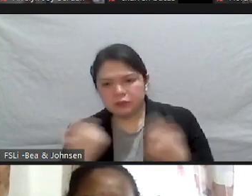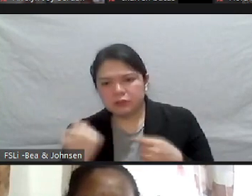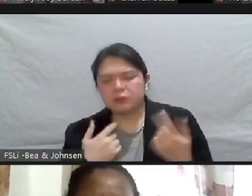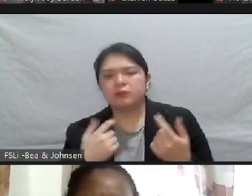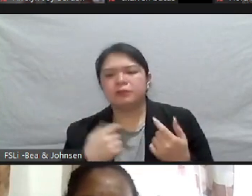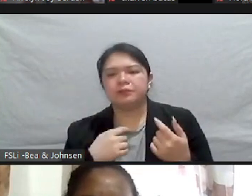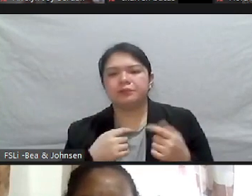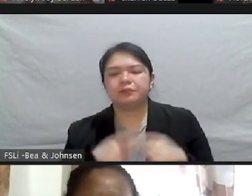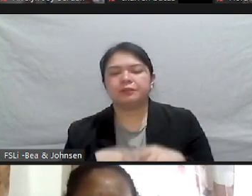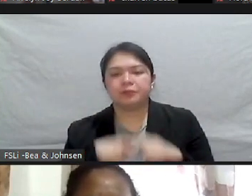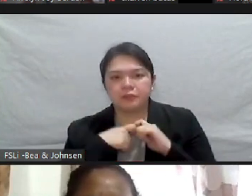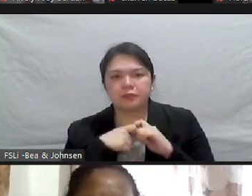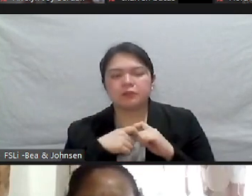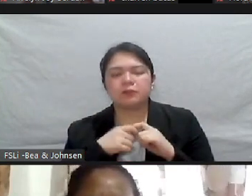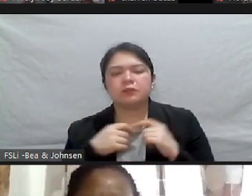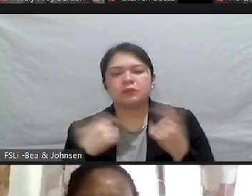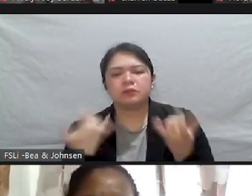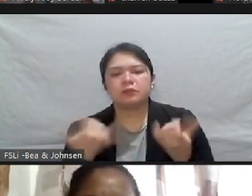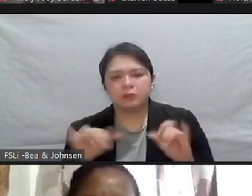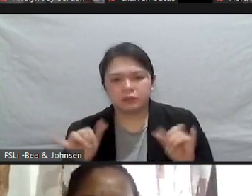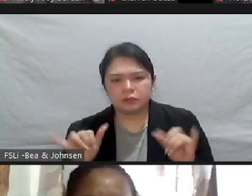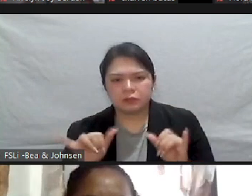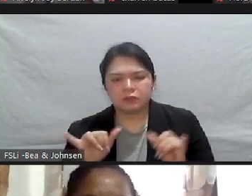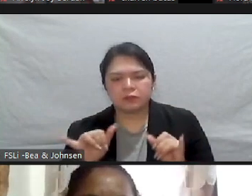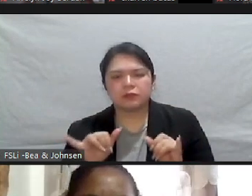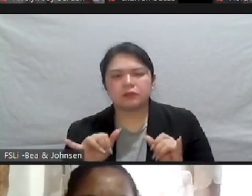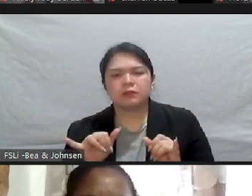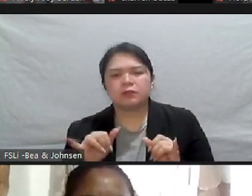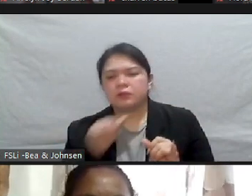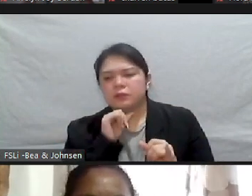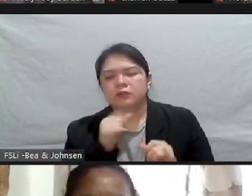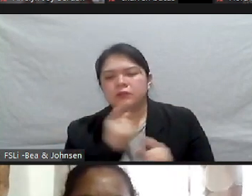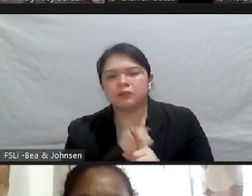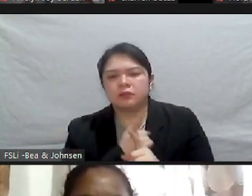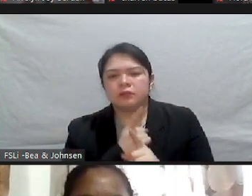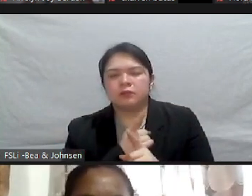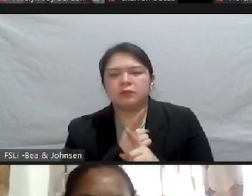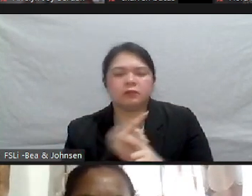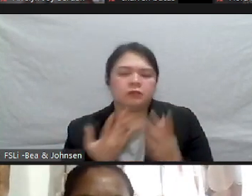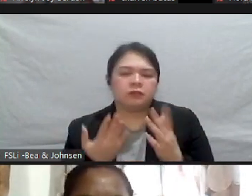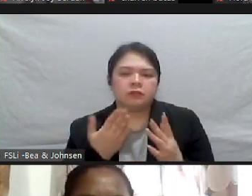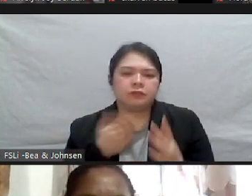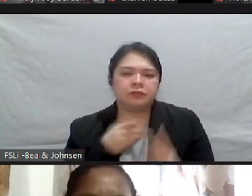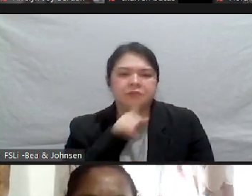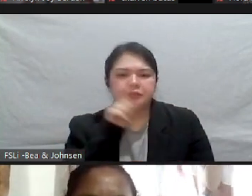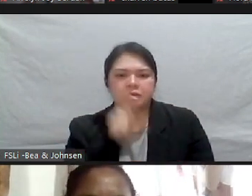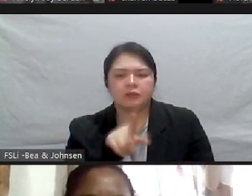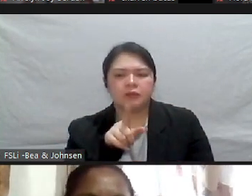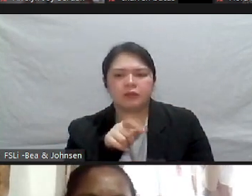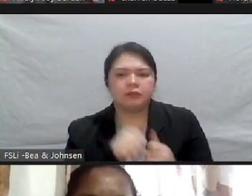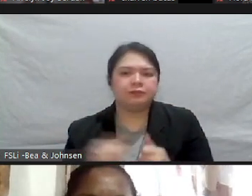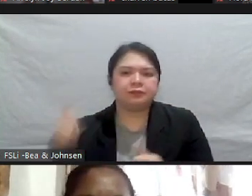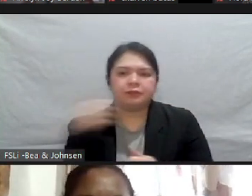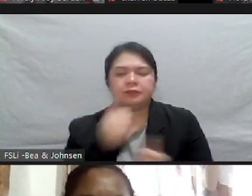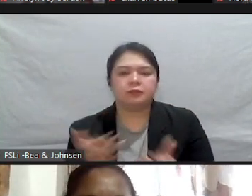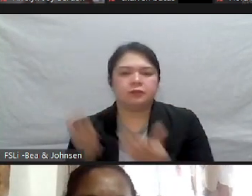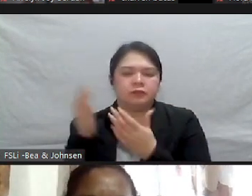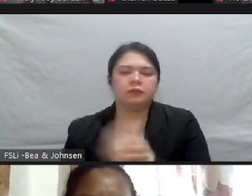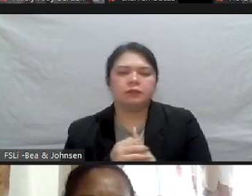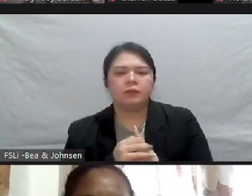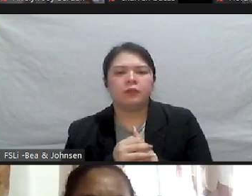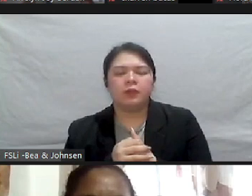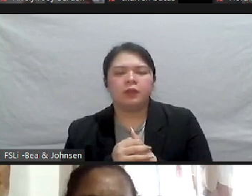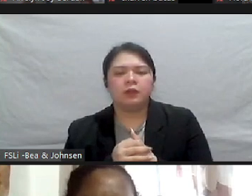mo. So parang ano no, unconstitutional siya. So pwede siyang questionin sa korte, ano? At sa IP